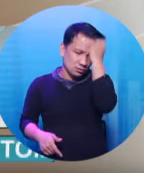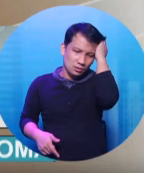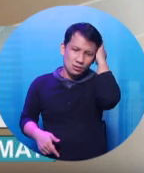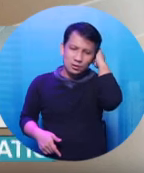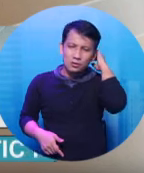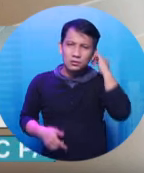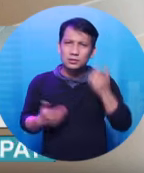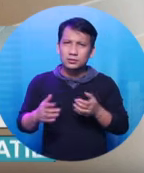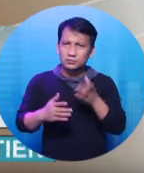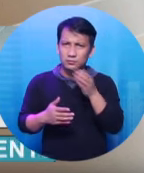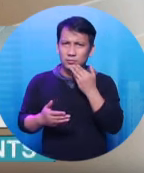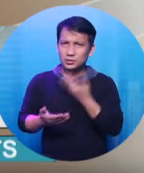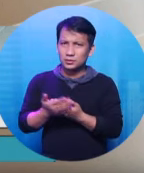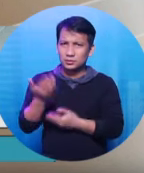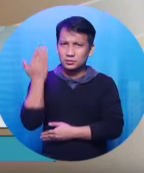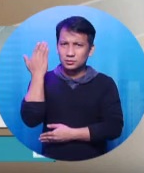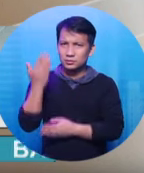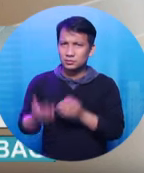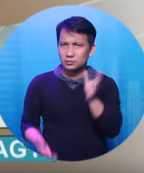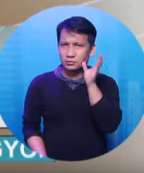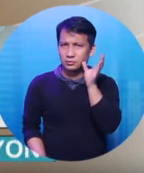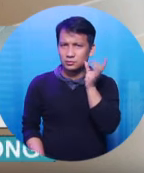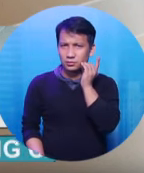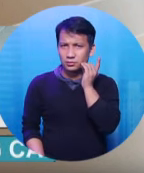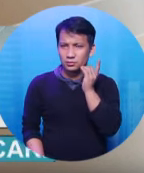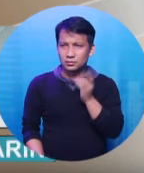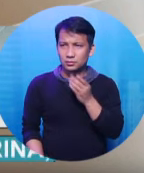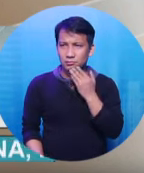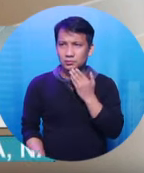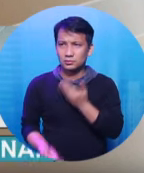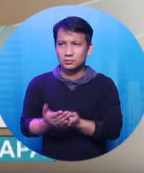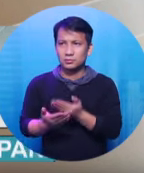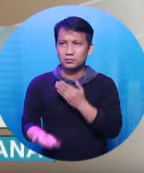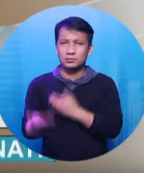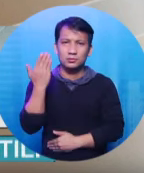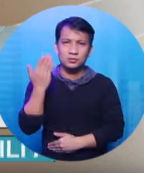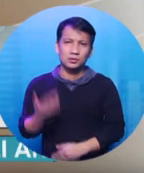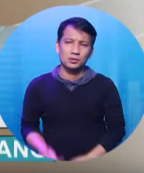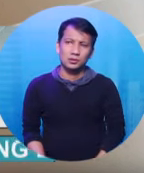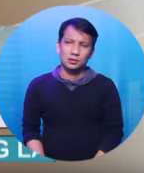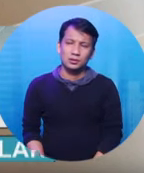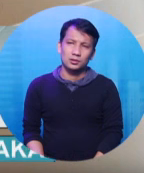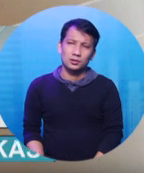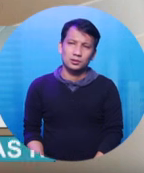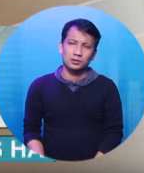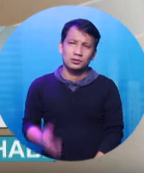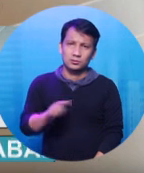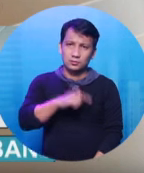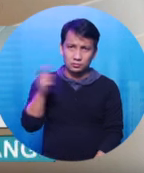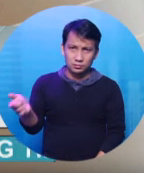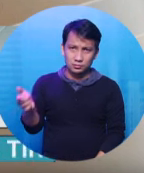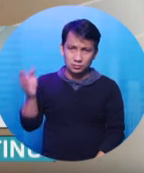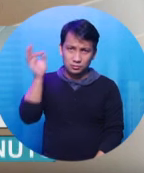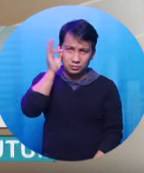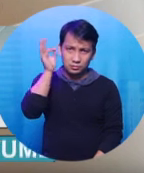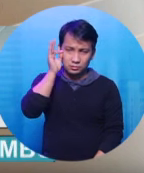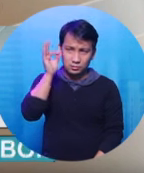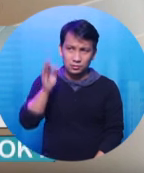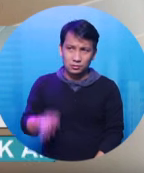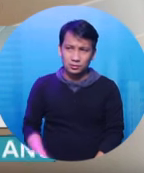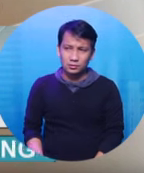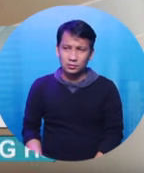Ma'am Carla Datu, magandang umaga po. Hello, sir. Good morning. Morning. Sir, ma'am, sa kabilang linya si Sir Fitz. Good